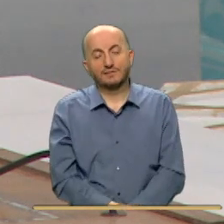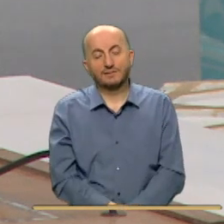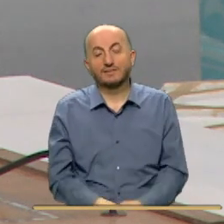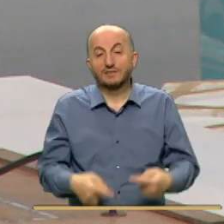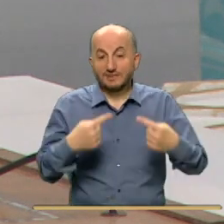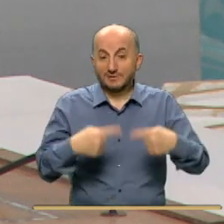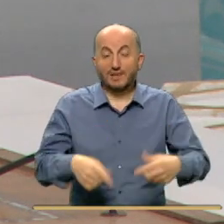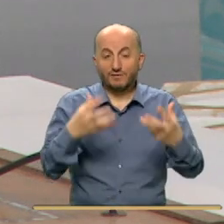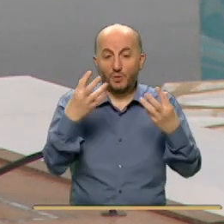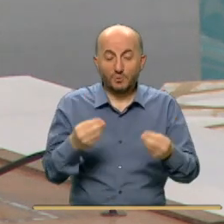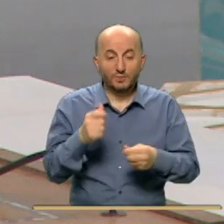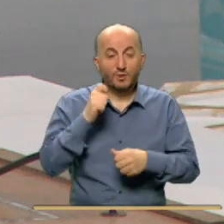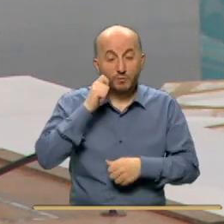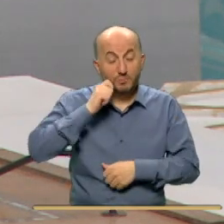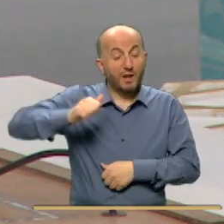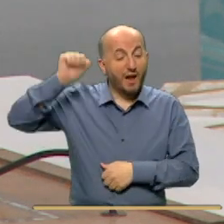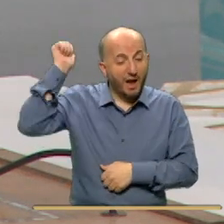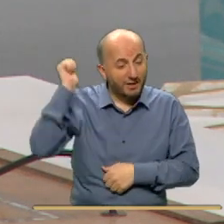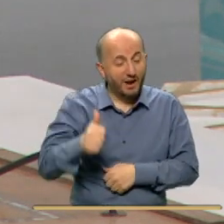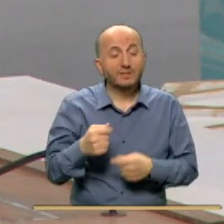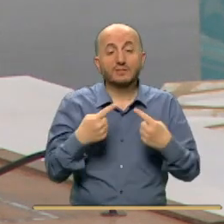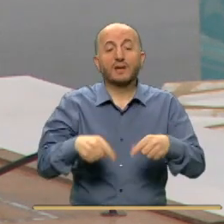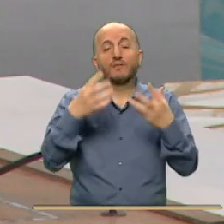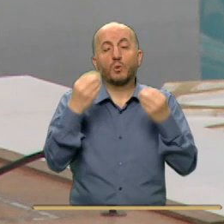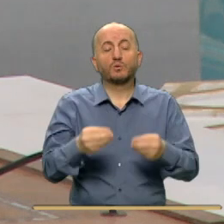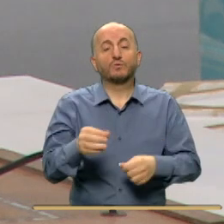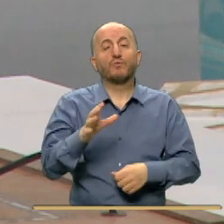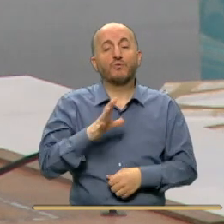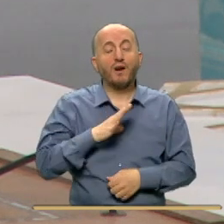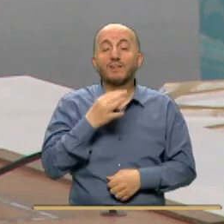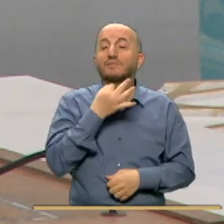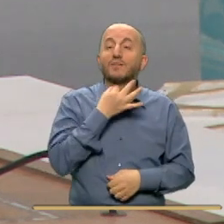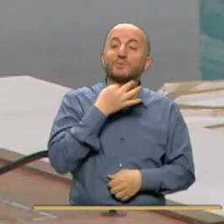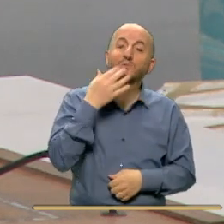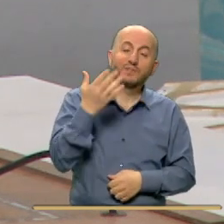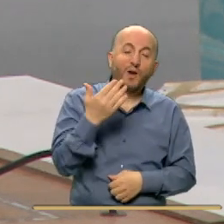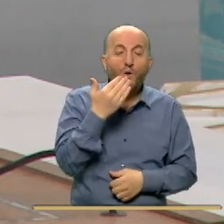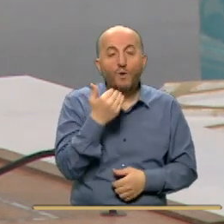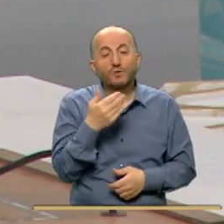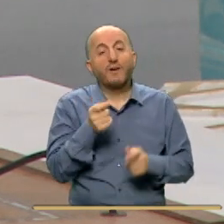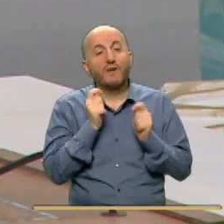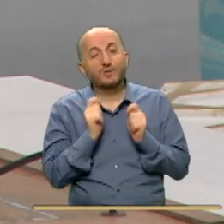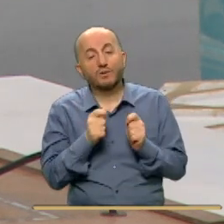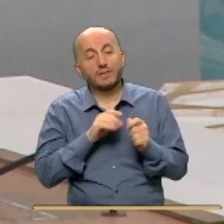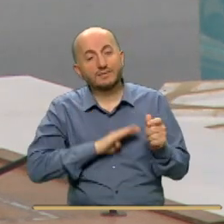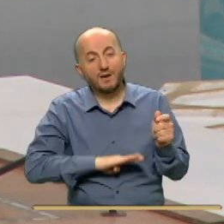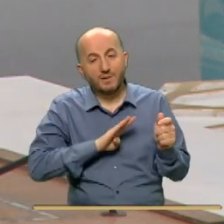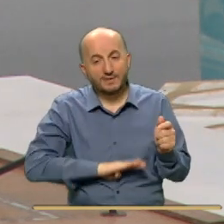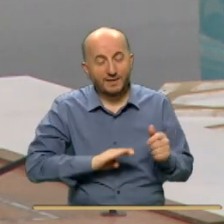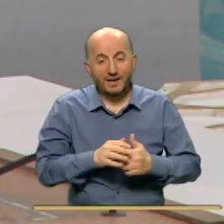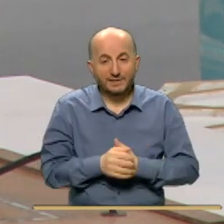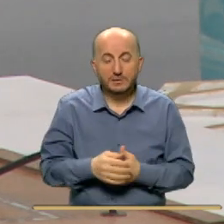Sınavda olduğunu, müminin her an sınavda olduğunu, varlıkta şükrederek, yoklukta ve zorlukta